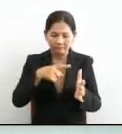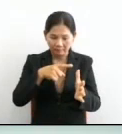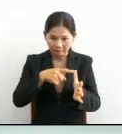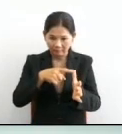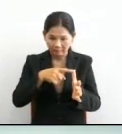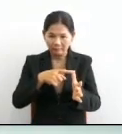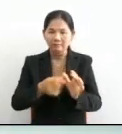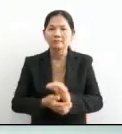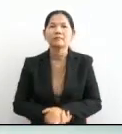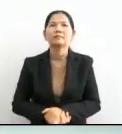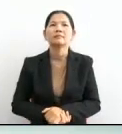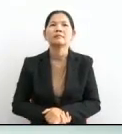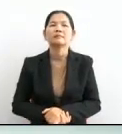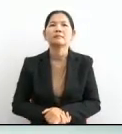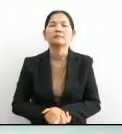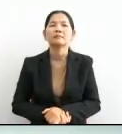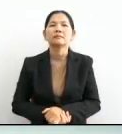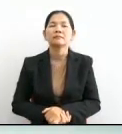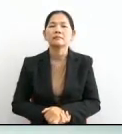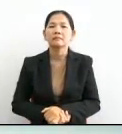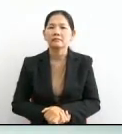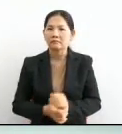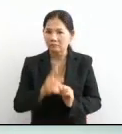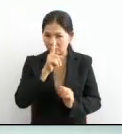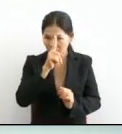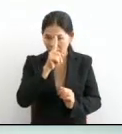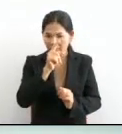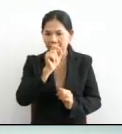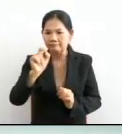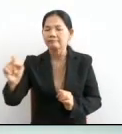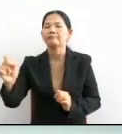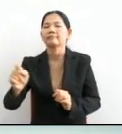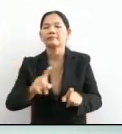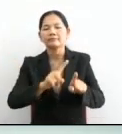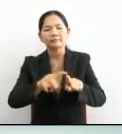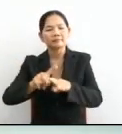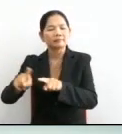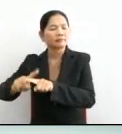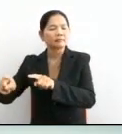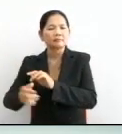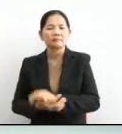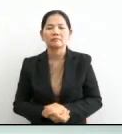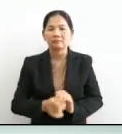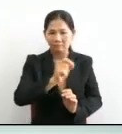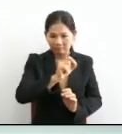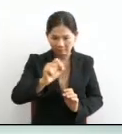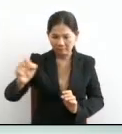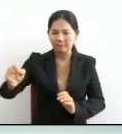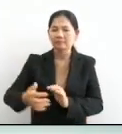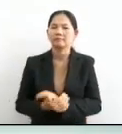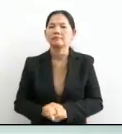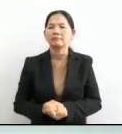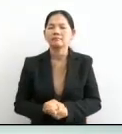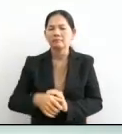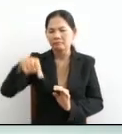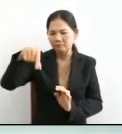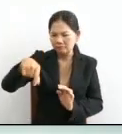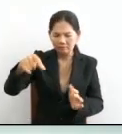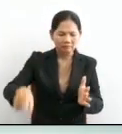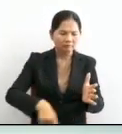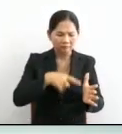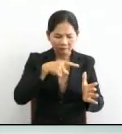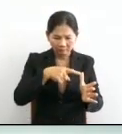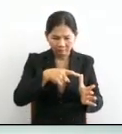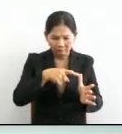tái kia sẽ xế cha bám mũi bái xế tiệt chàn chấm con cha sẽ xế tặng ạc nè mớ ta ca đại miên lây